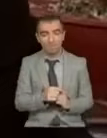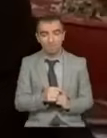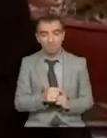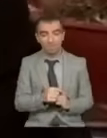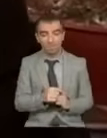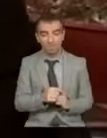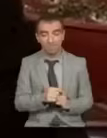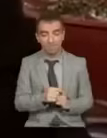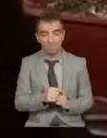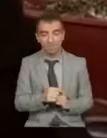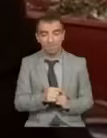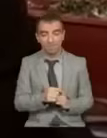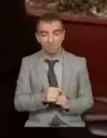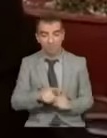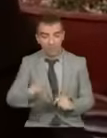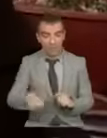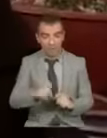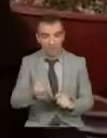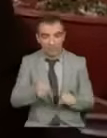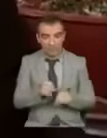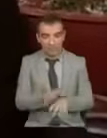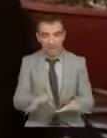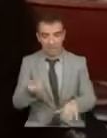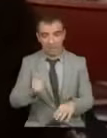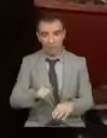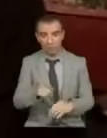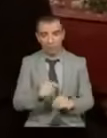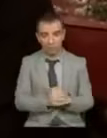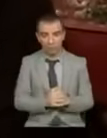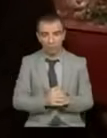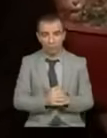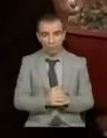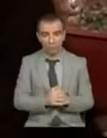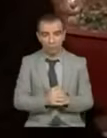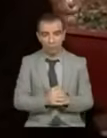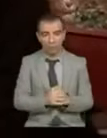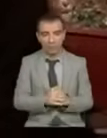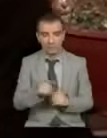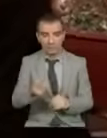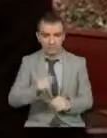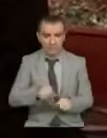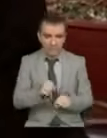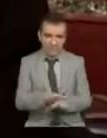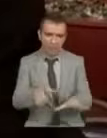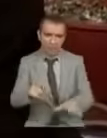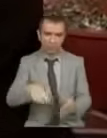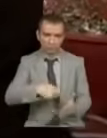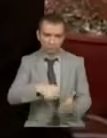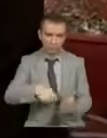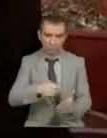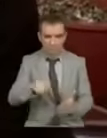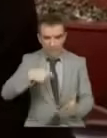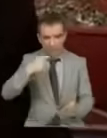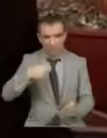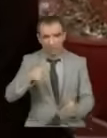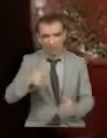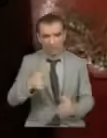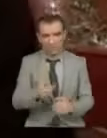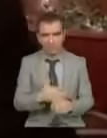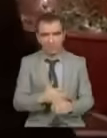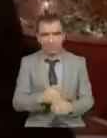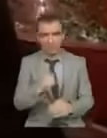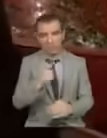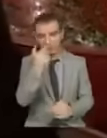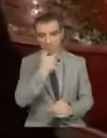otuna. Kepçeyle dağıtıyorsun? He. Kepçeyle koyuyorsun, dağıtıyorsun. Haydi o zaman. Gel güzel de bir